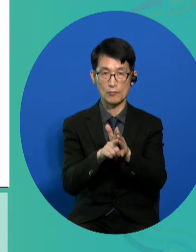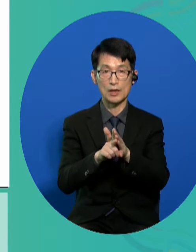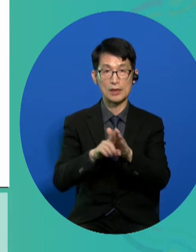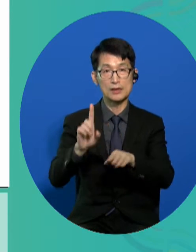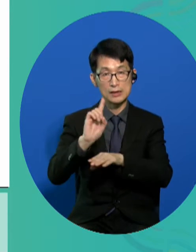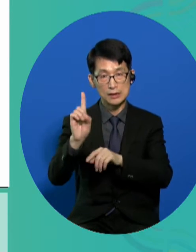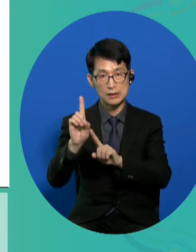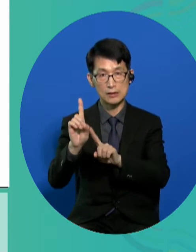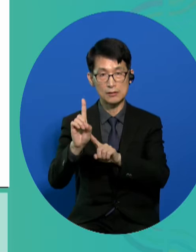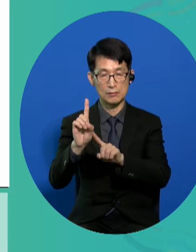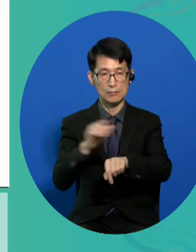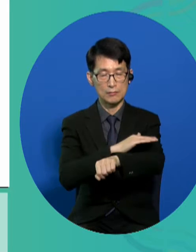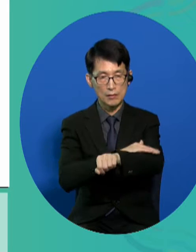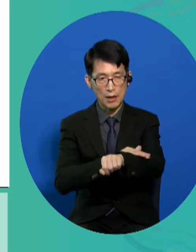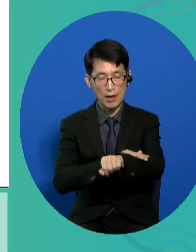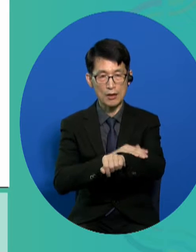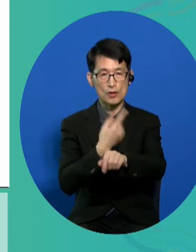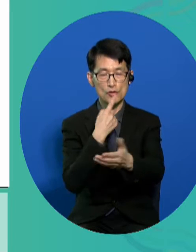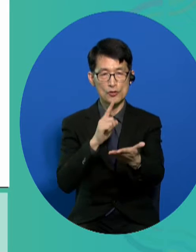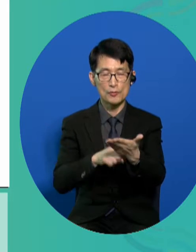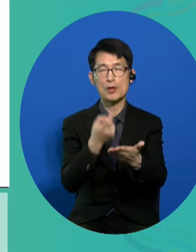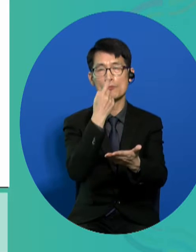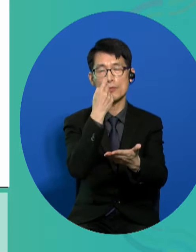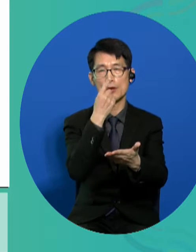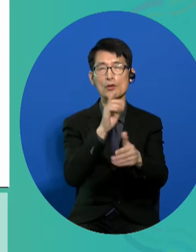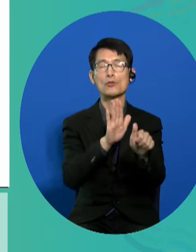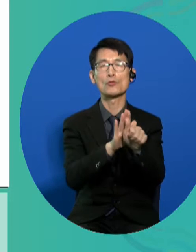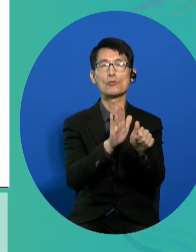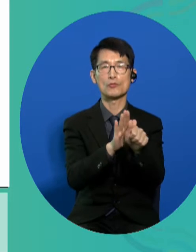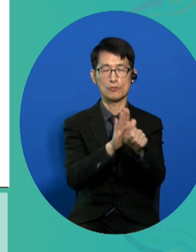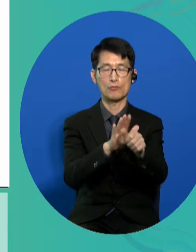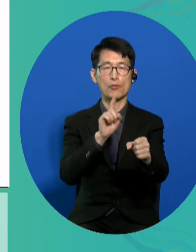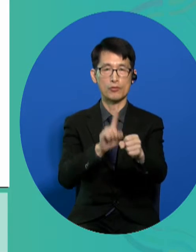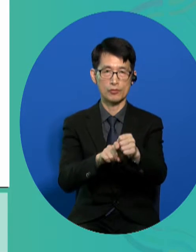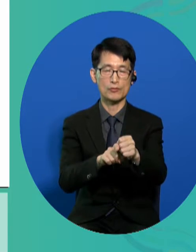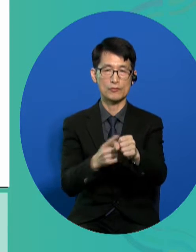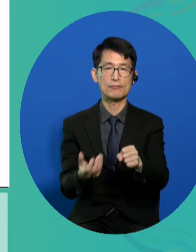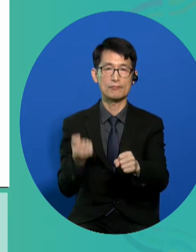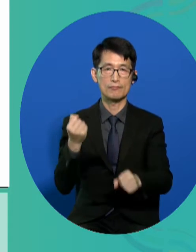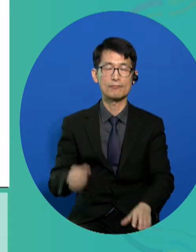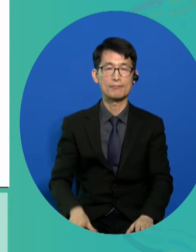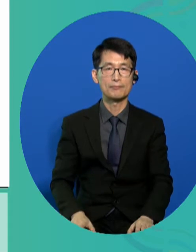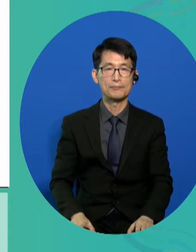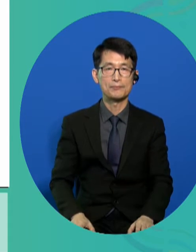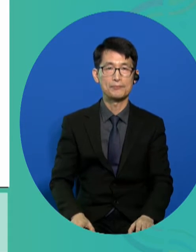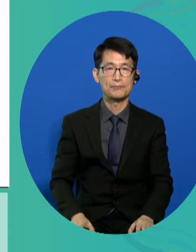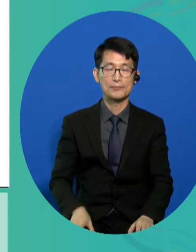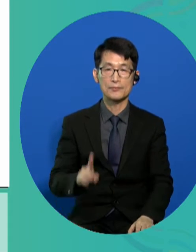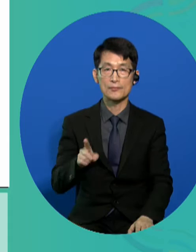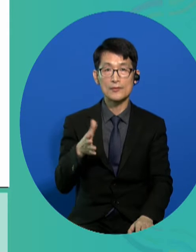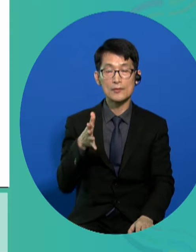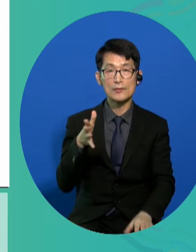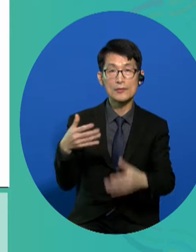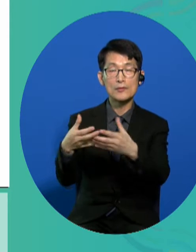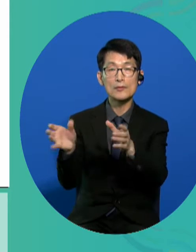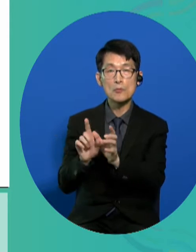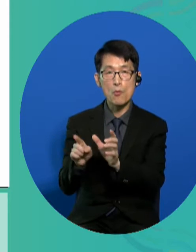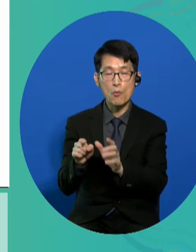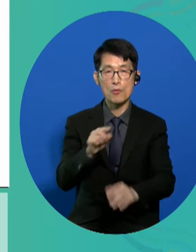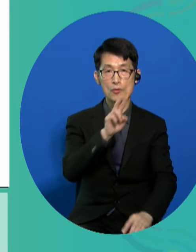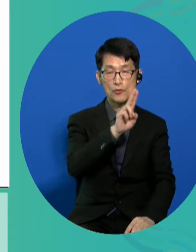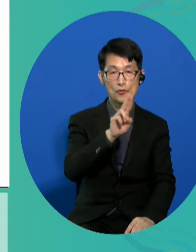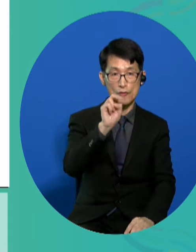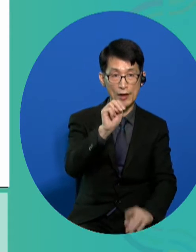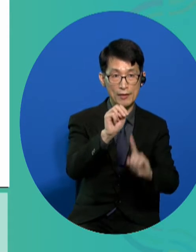위한 활동을 이어나가고 있습니다. 우리 조직에는 또한 대외 관계 및 옹호 활동을 전문으로 하는 팀이 있습니다. 이 팀은 예를 들어 UN